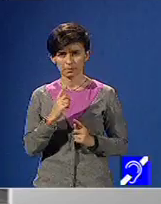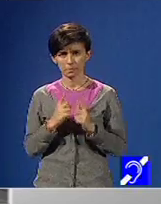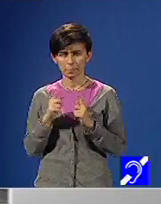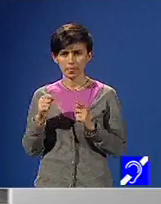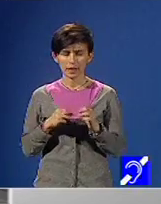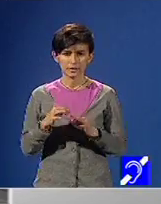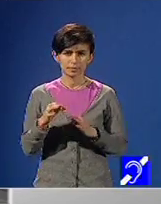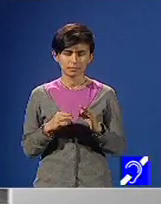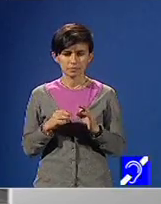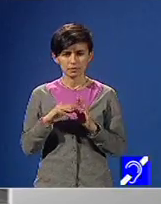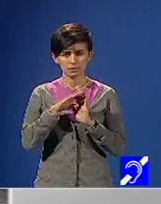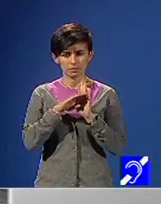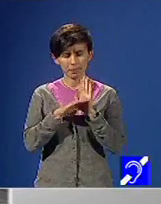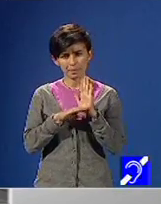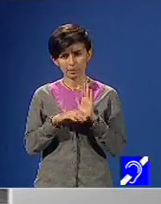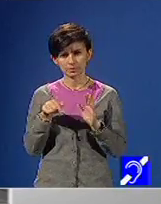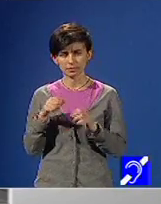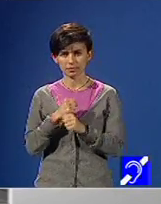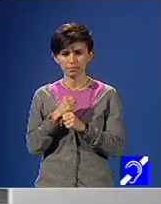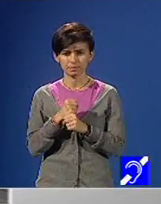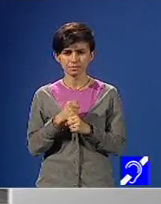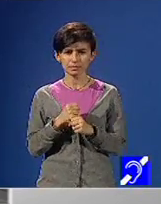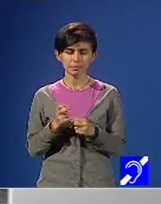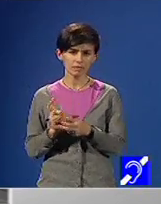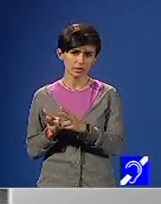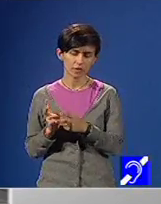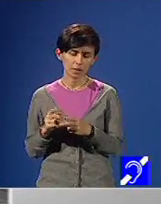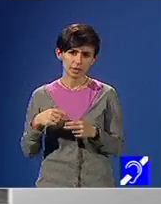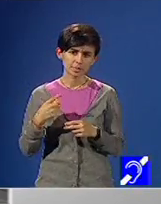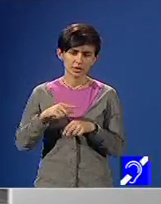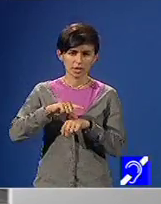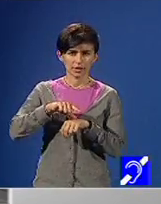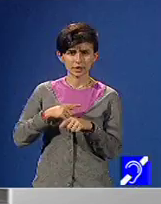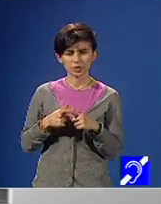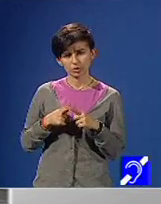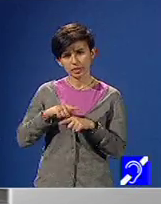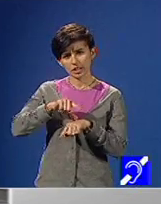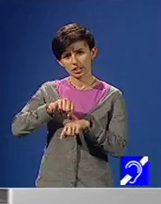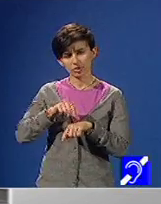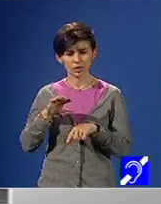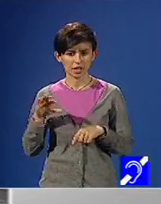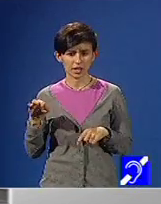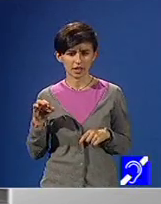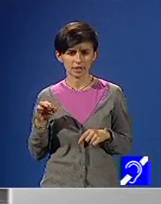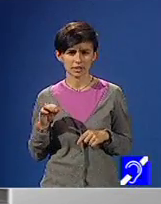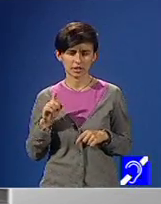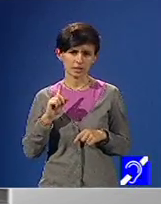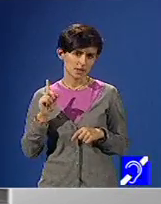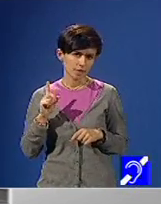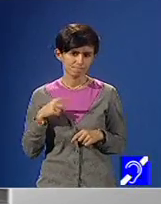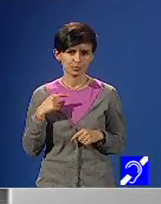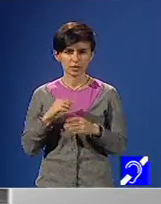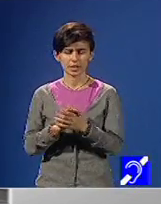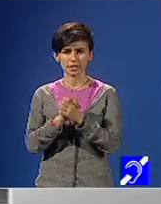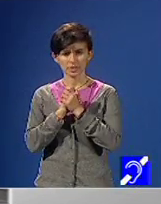un anumit orar, că acum faci o anumită terapie și peste o jumătate de oră o alta, nu întotdeauna ai succes. Ori